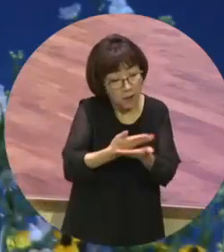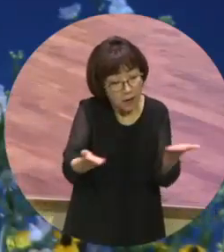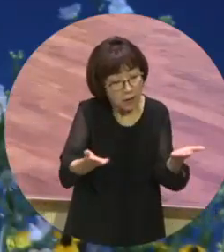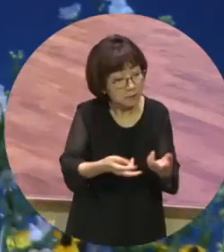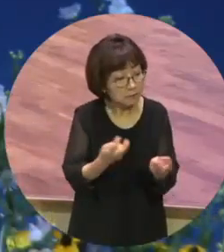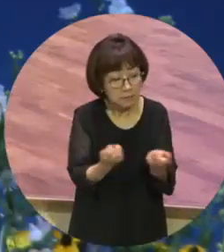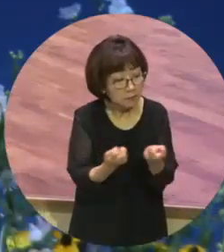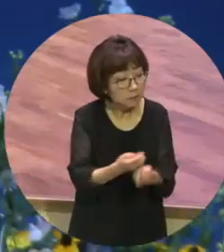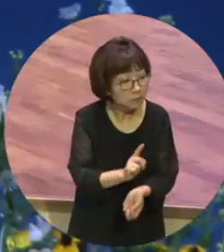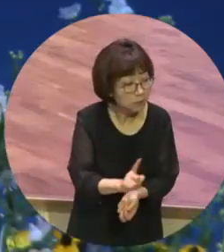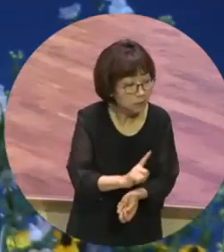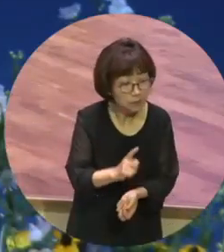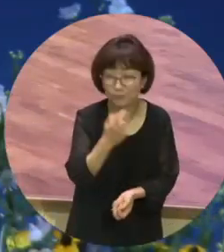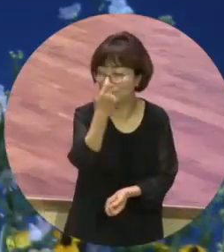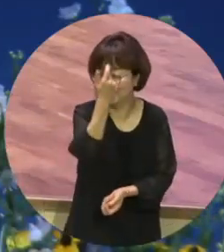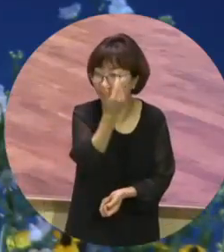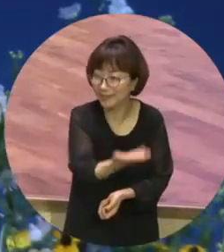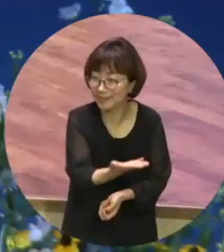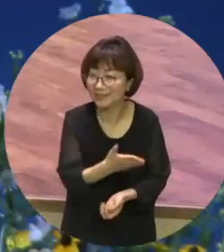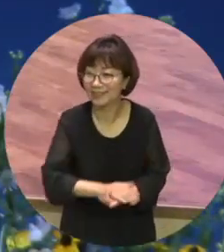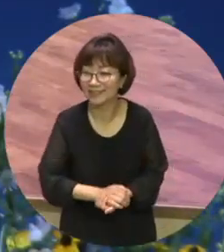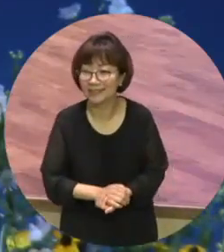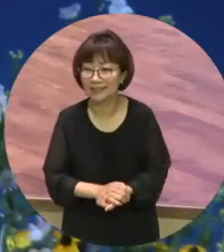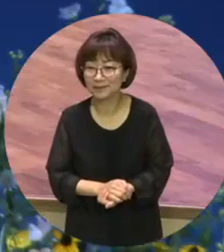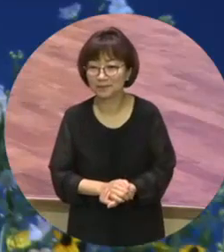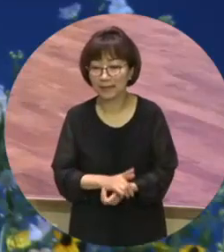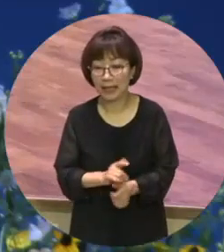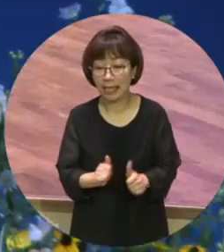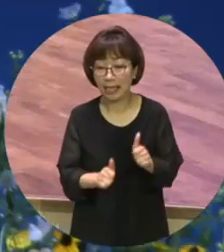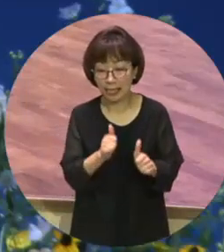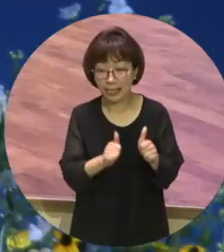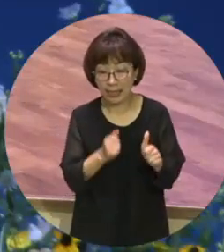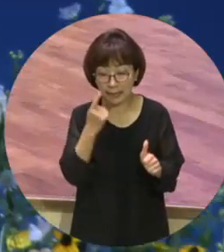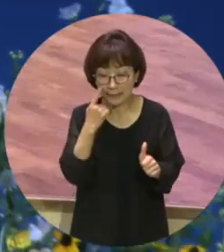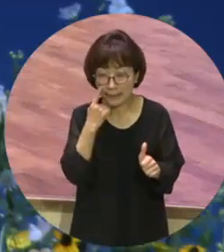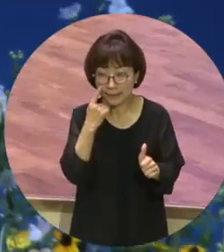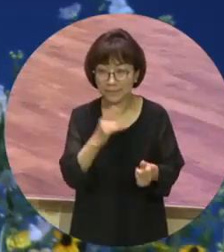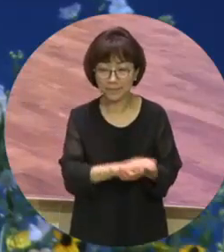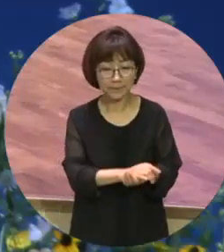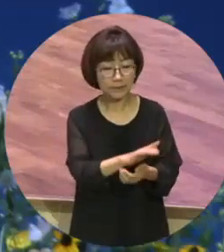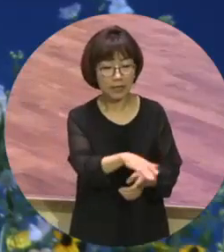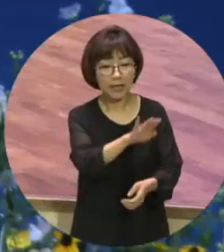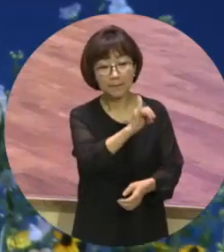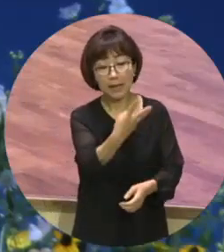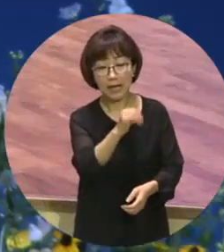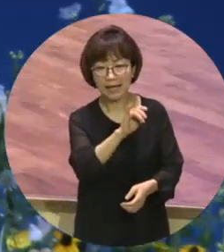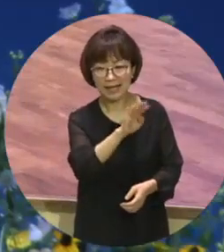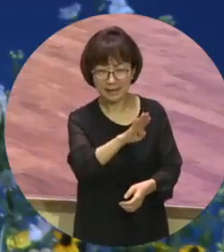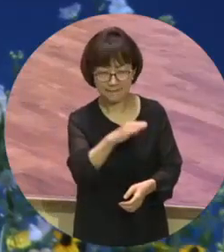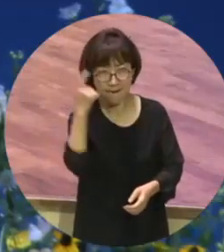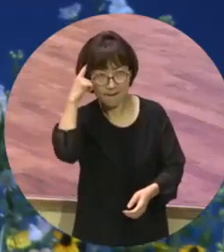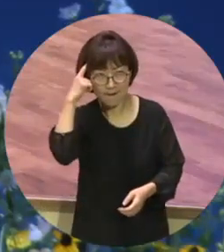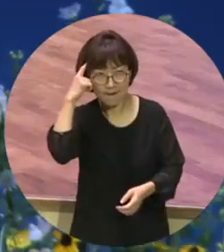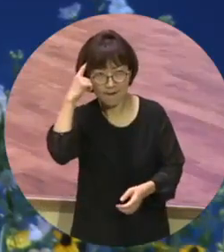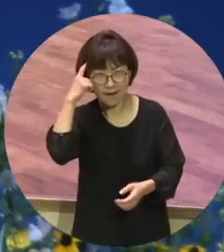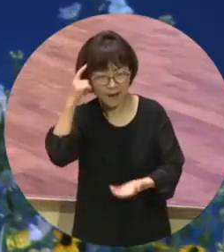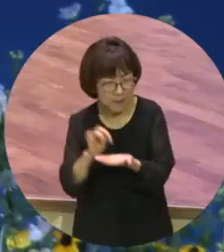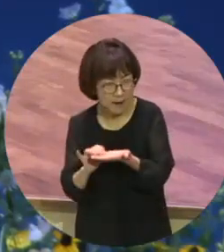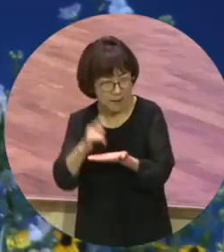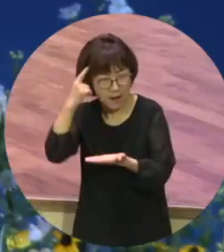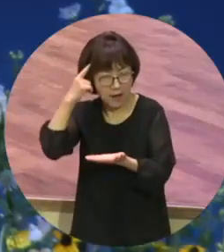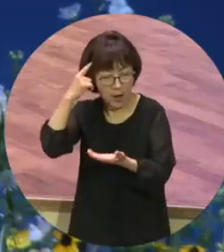주겠냐? 그렇게 물어봤어요. 테스트입니다. 그러니까 빌립이 재빨리 머리를 확